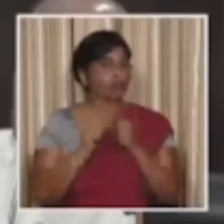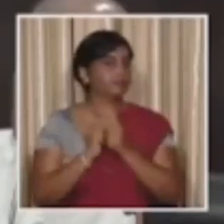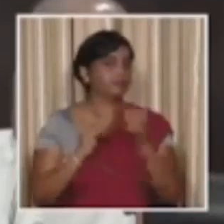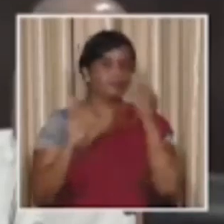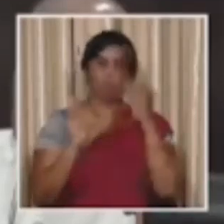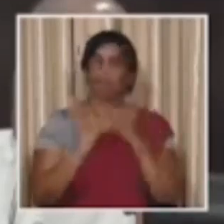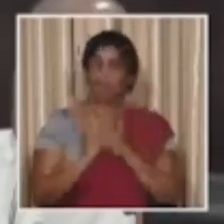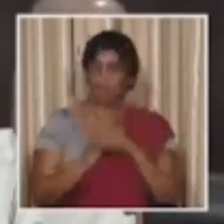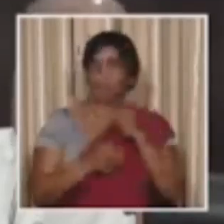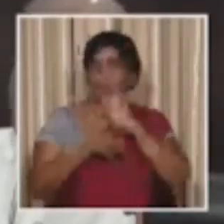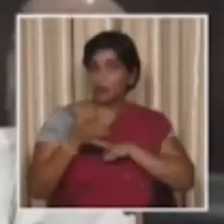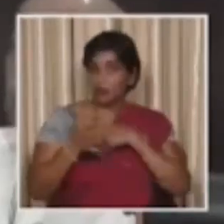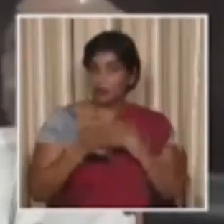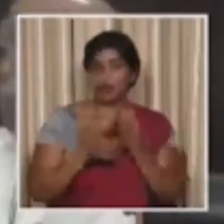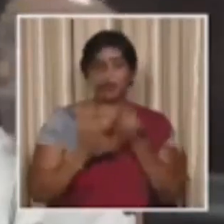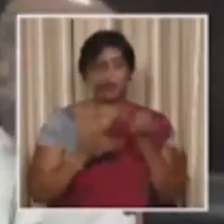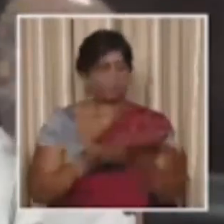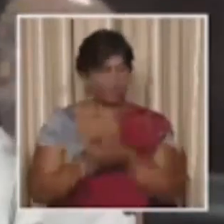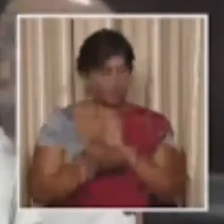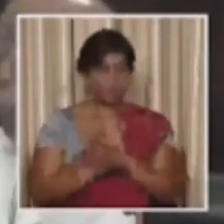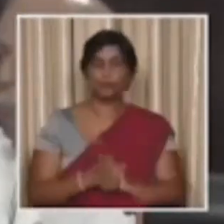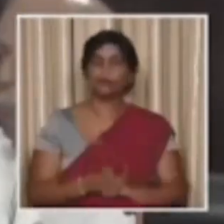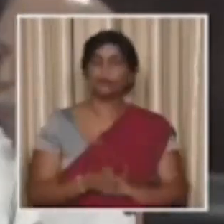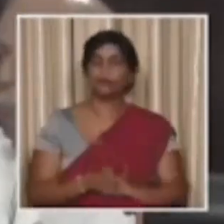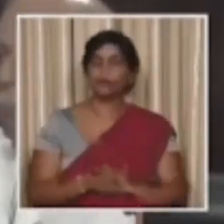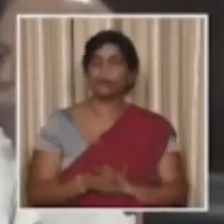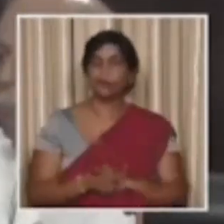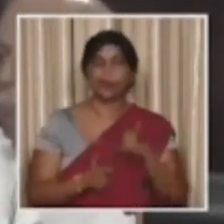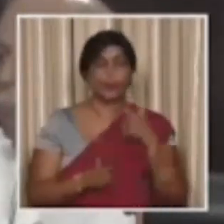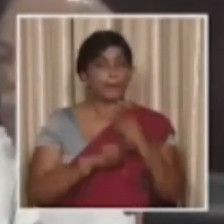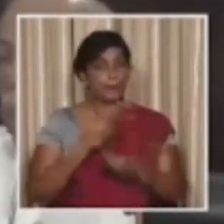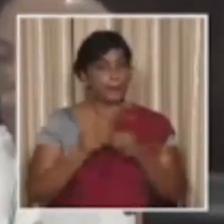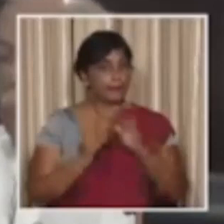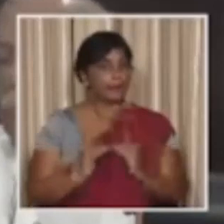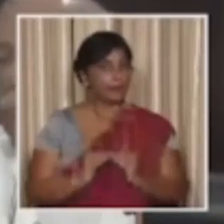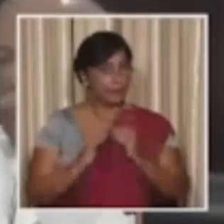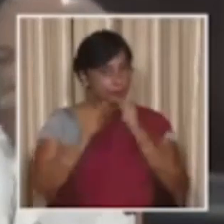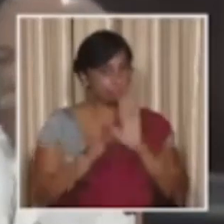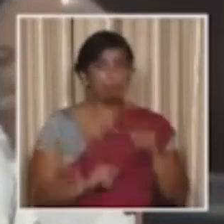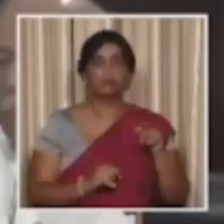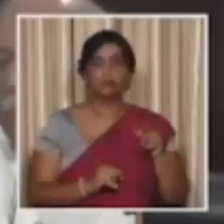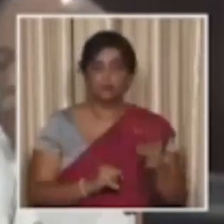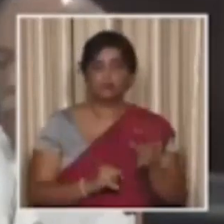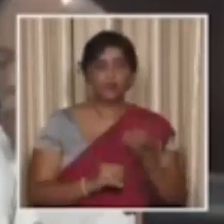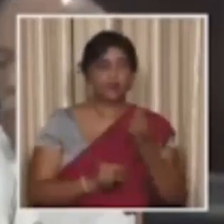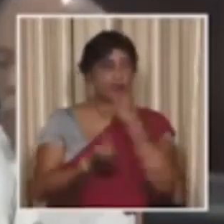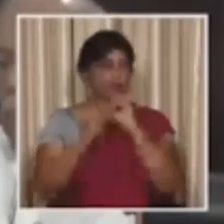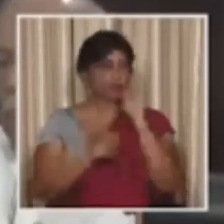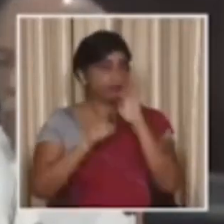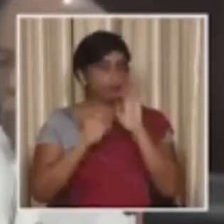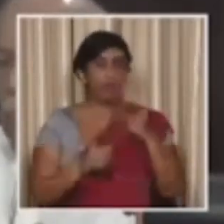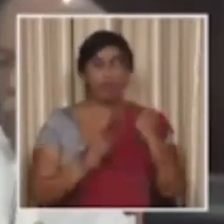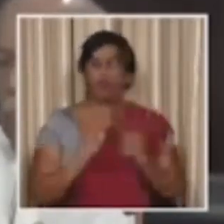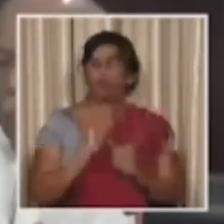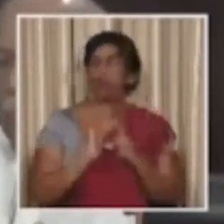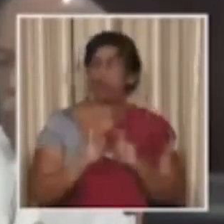විවිධාංගකරණය සඳහා මේ අයවැය මගින් මුදල් වෙන්කර තිබෙනවා. එසේම දීවර කර්මාන්තය නගා සිටීම සඳහාත් පෝෂණය කිරීම සඳහාත්